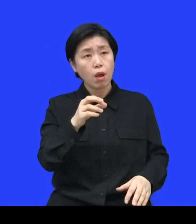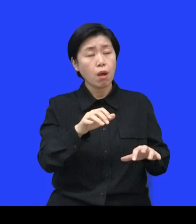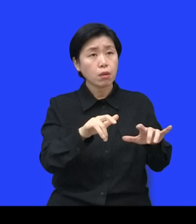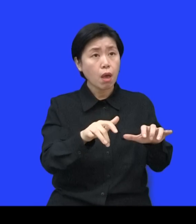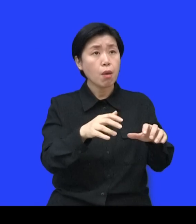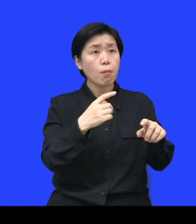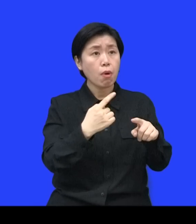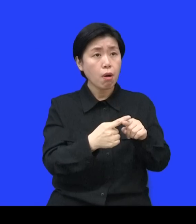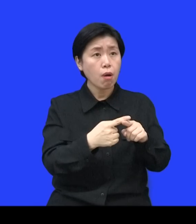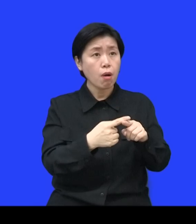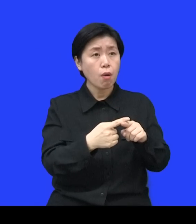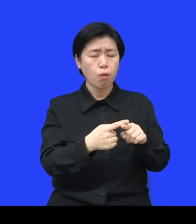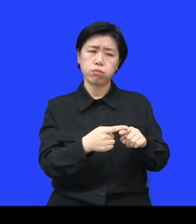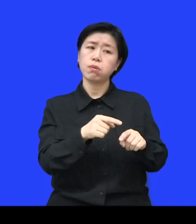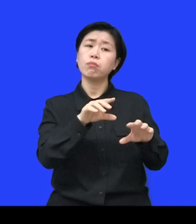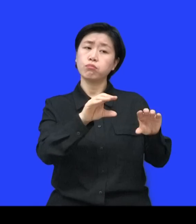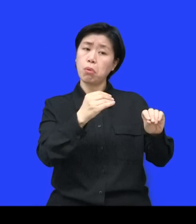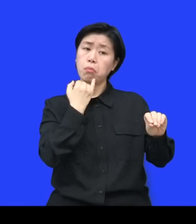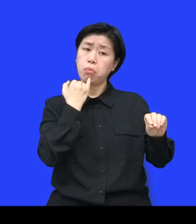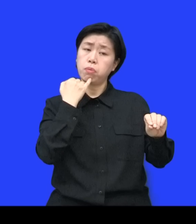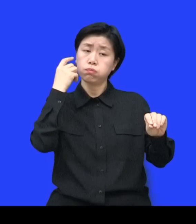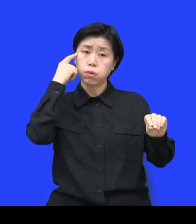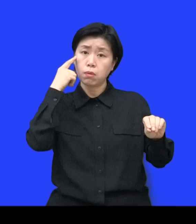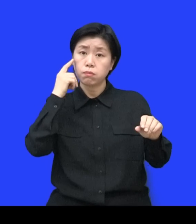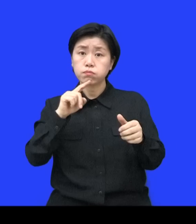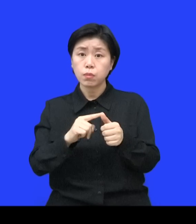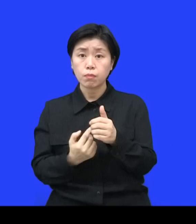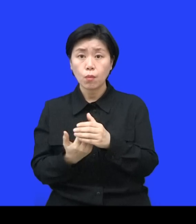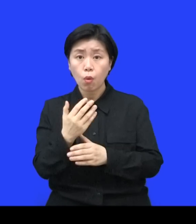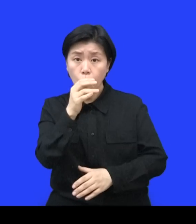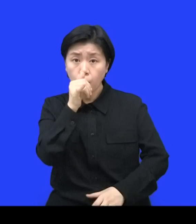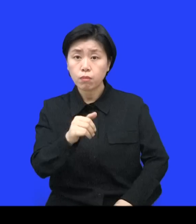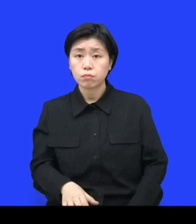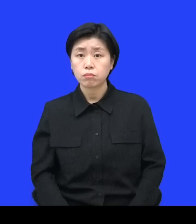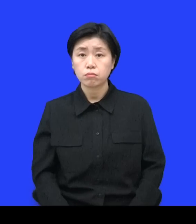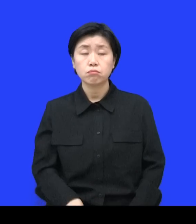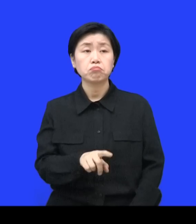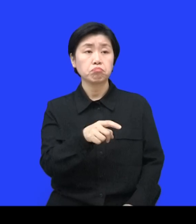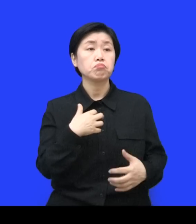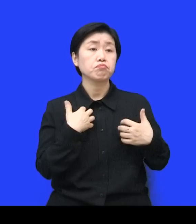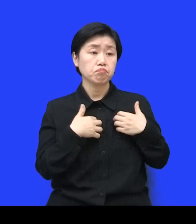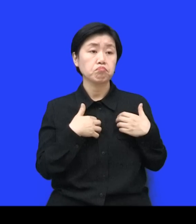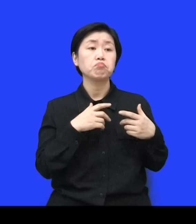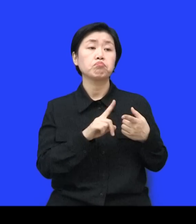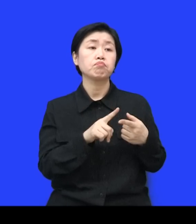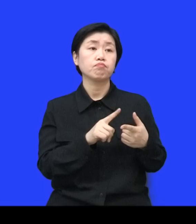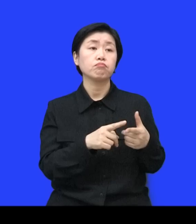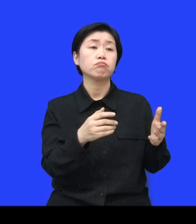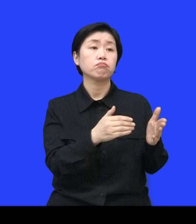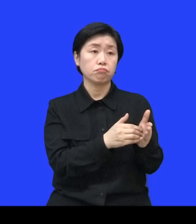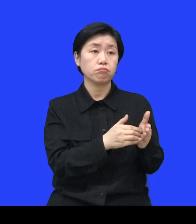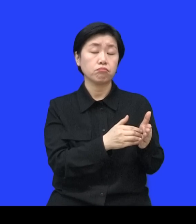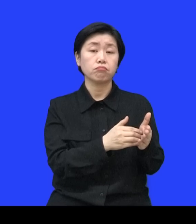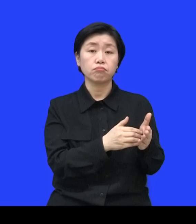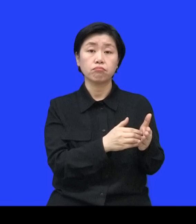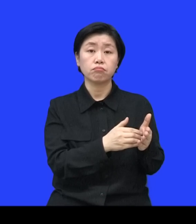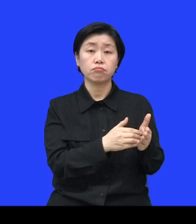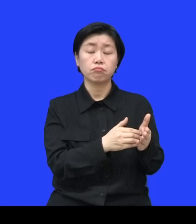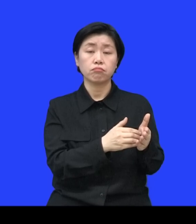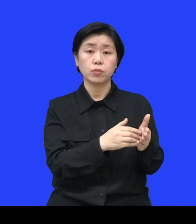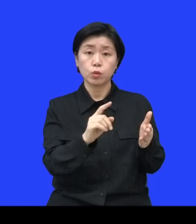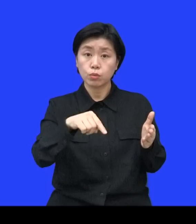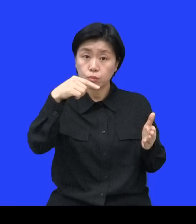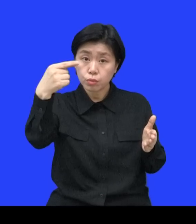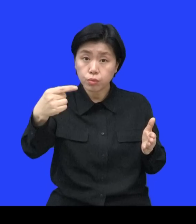나 이거 그만해도 되겠다. 그래서 그 게임을 즐겁게 하고 그냥 나와버렸어요. 그